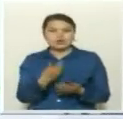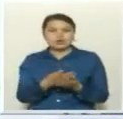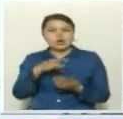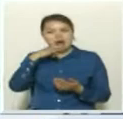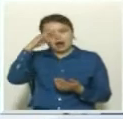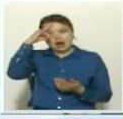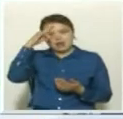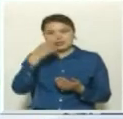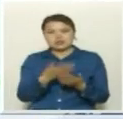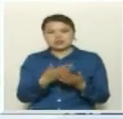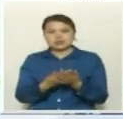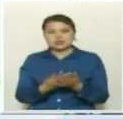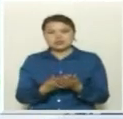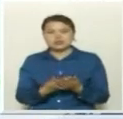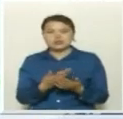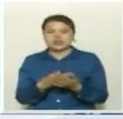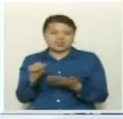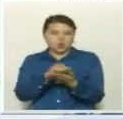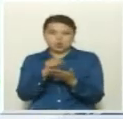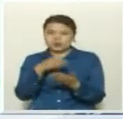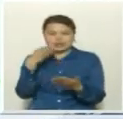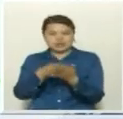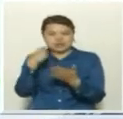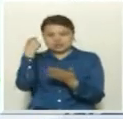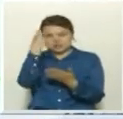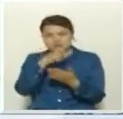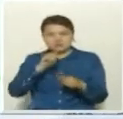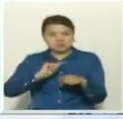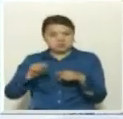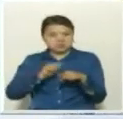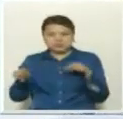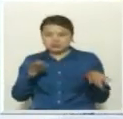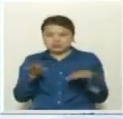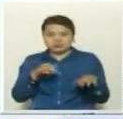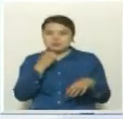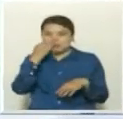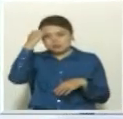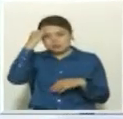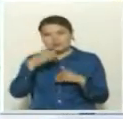Қазақстанға інін алуға келдім. Шаруаларым тез бітті. Рахмет сіздерге.